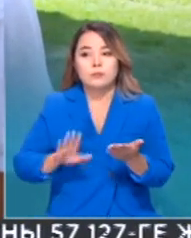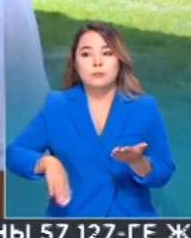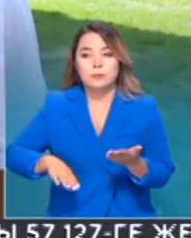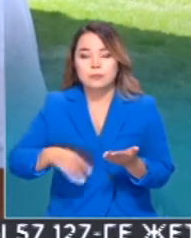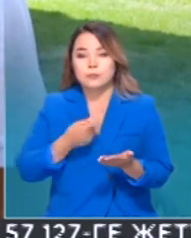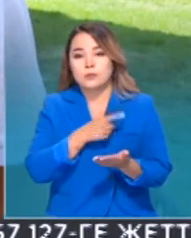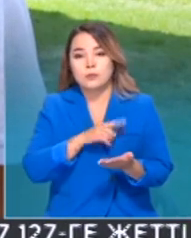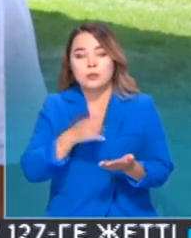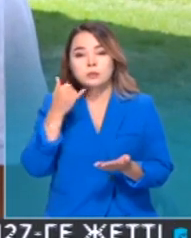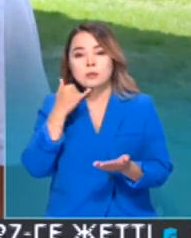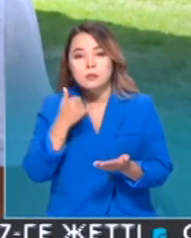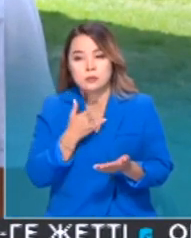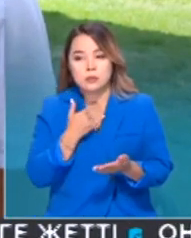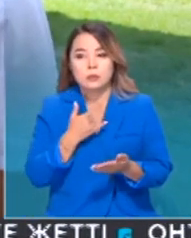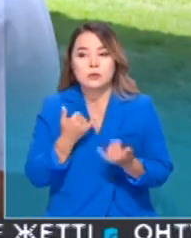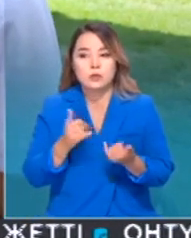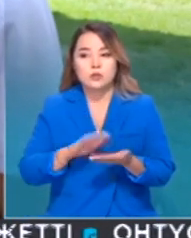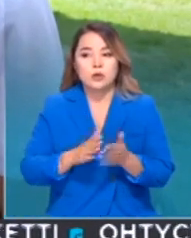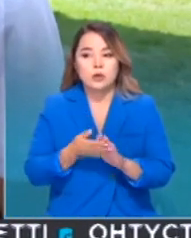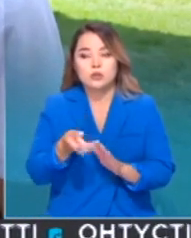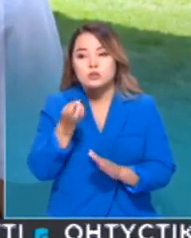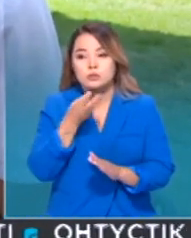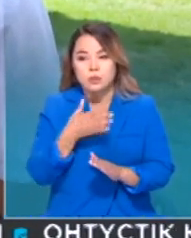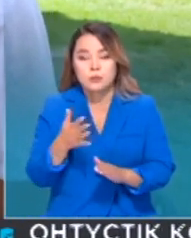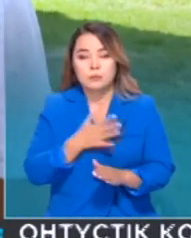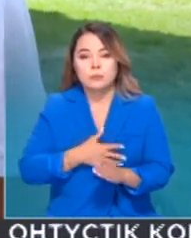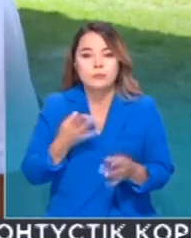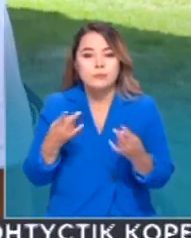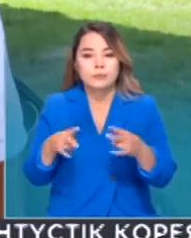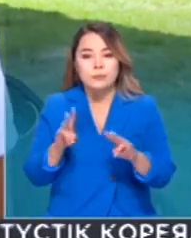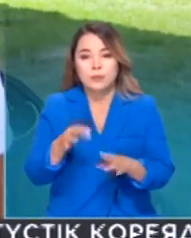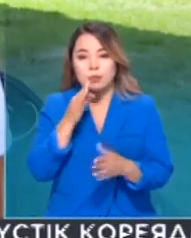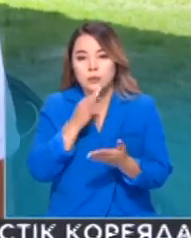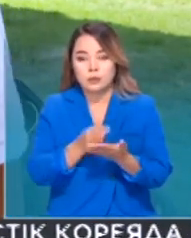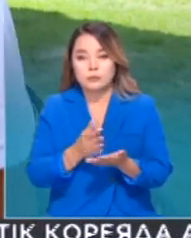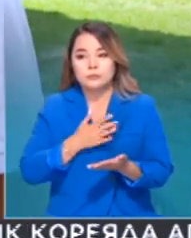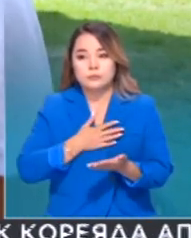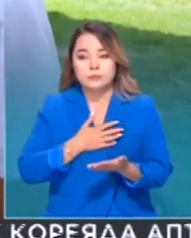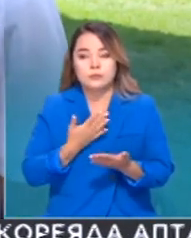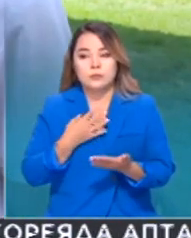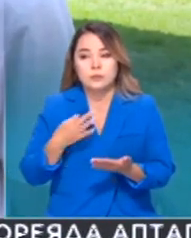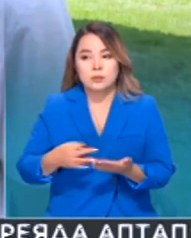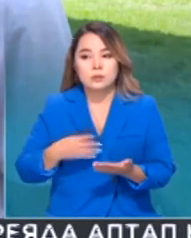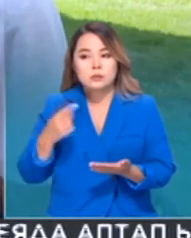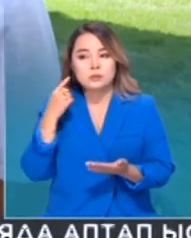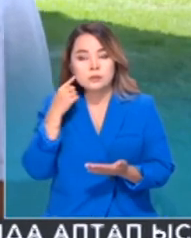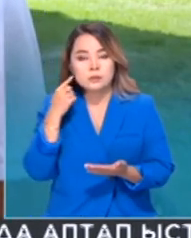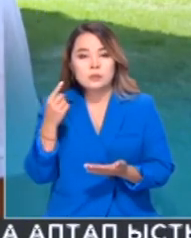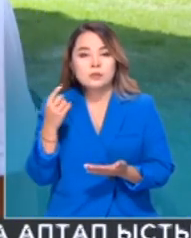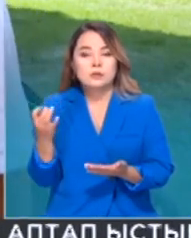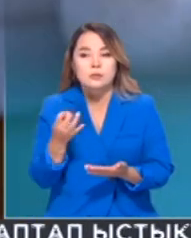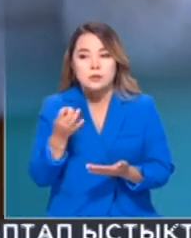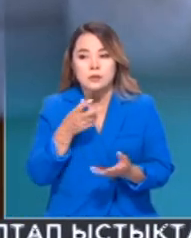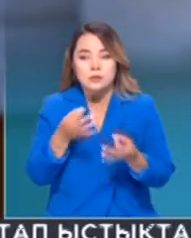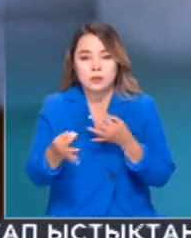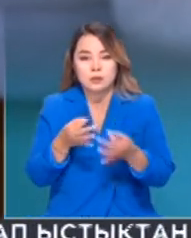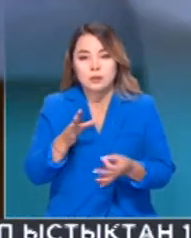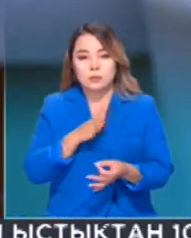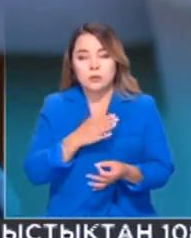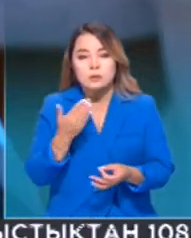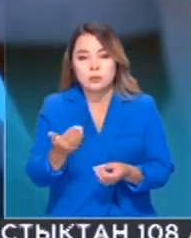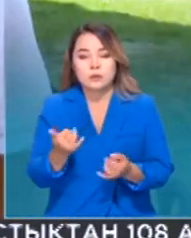бір медсестра звондап, балаңыз жақсы, аман есен, уайымдамаңыз деп. Мен сол кезде баламның дауысын өзім естіген болатынмын.